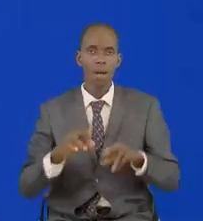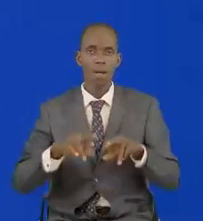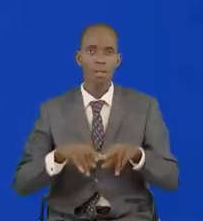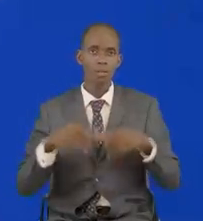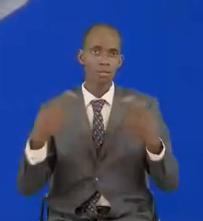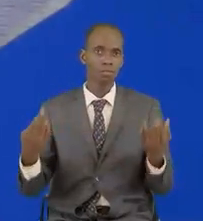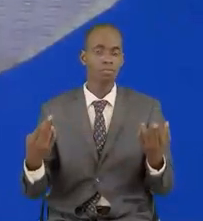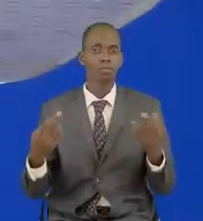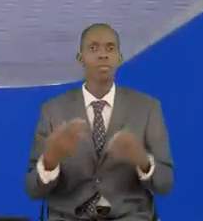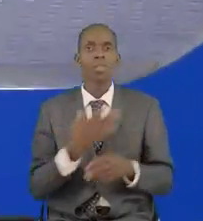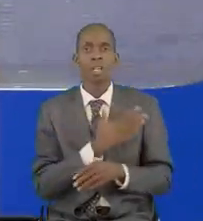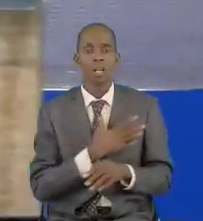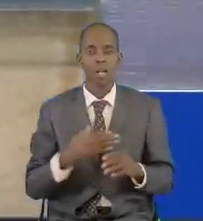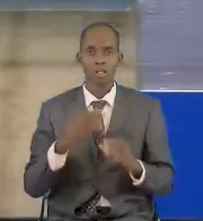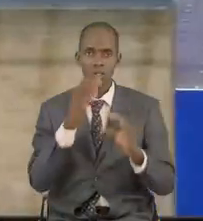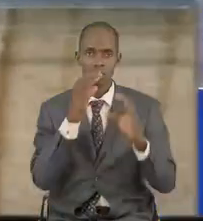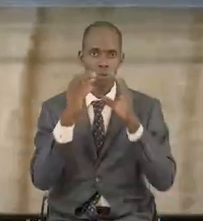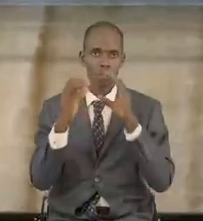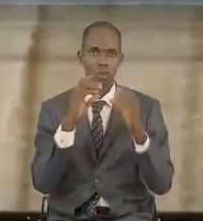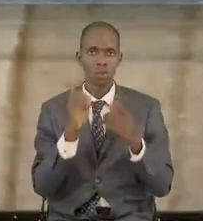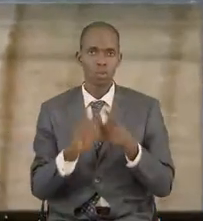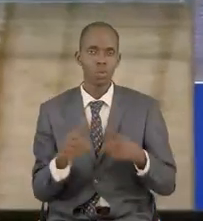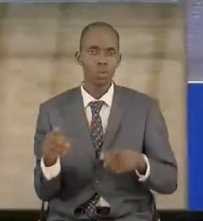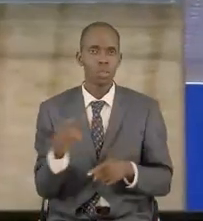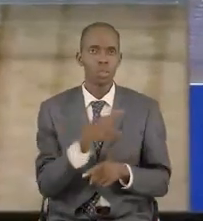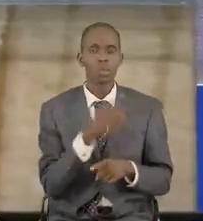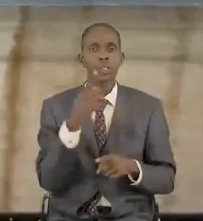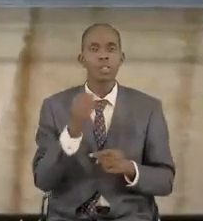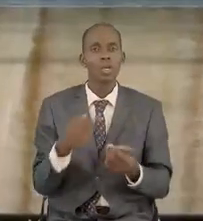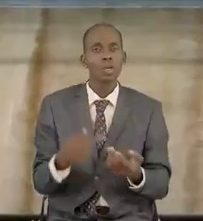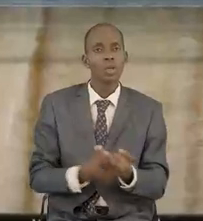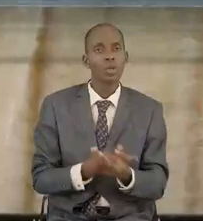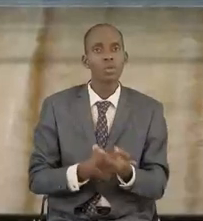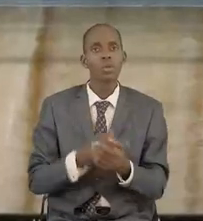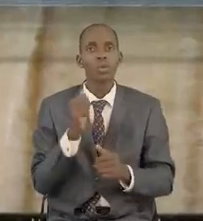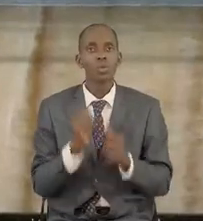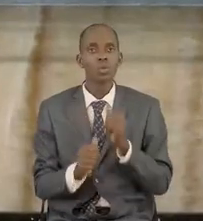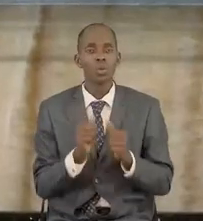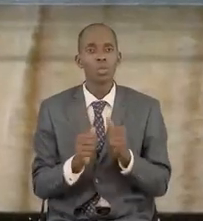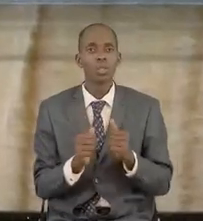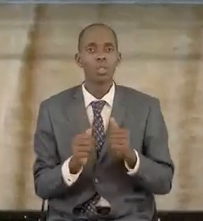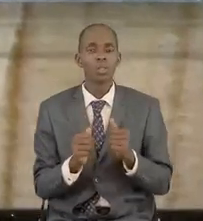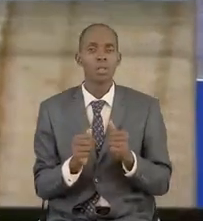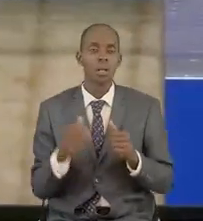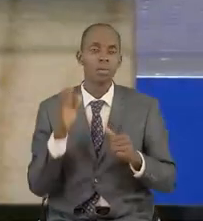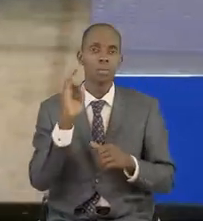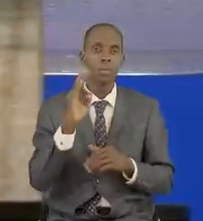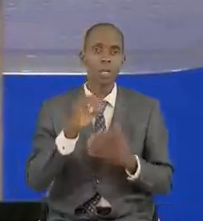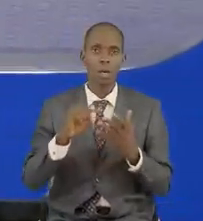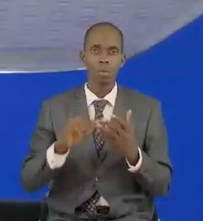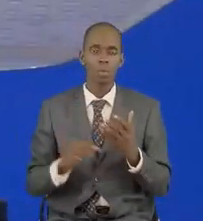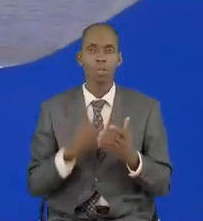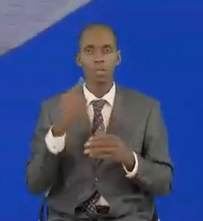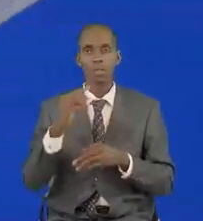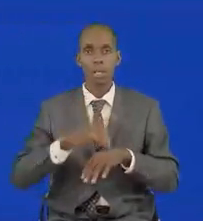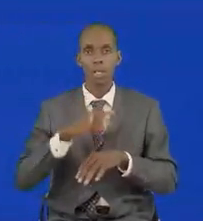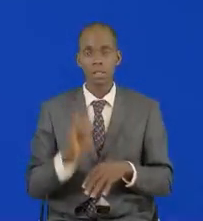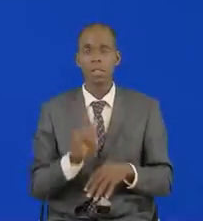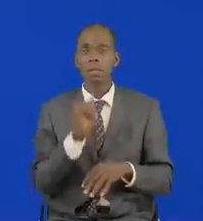que j'ai monté je leur exposé l'évangile que je prêche parmi les